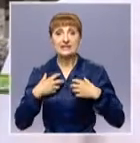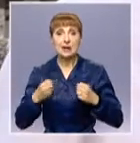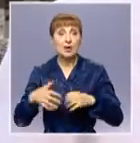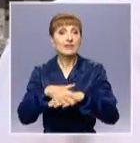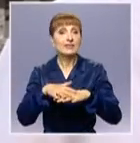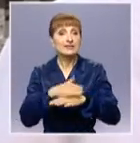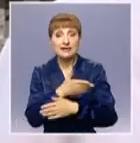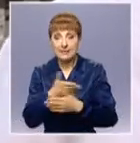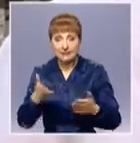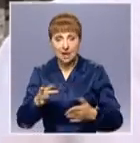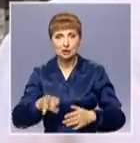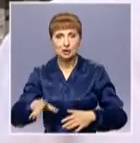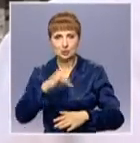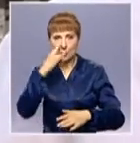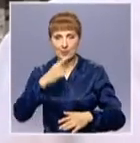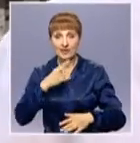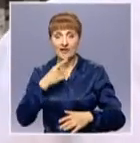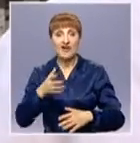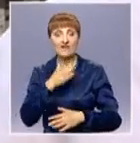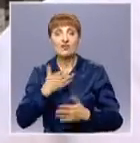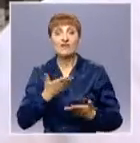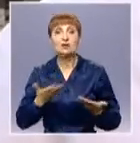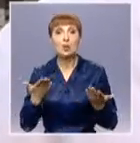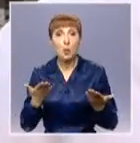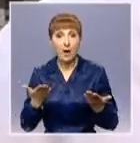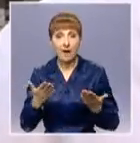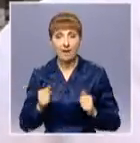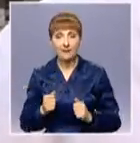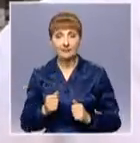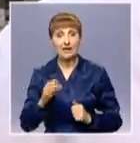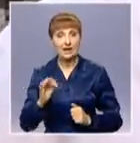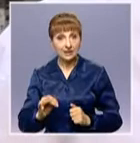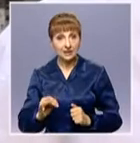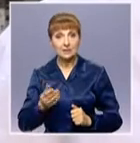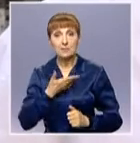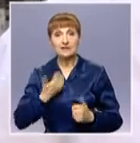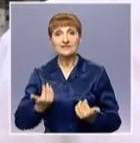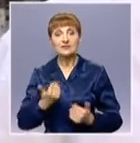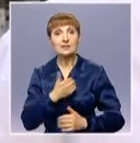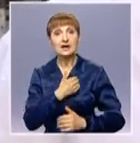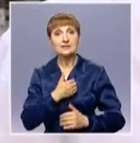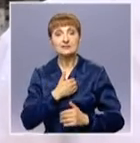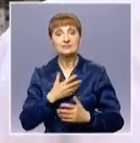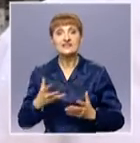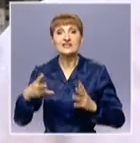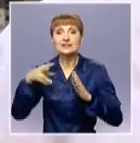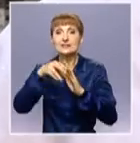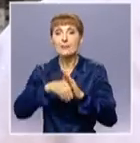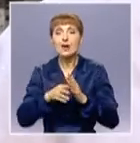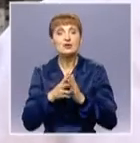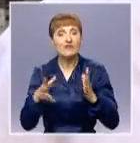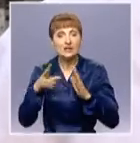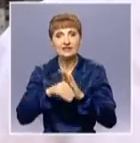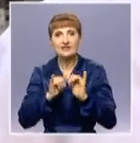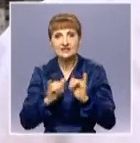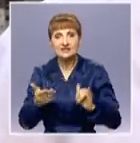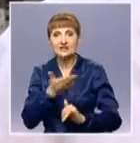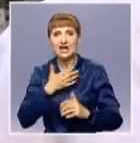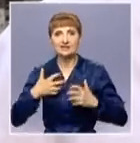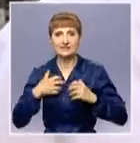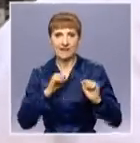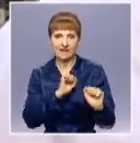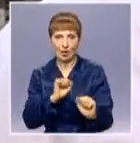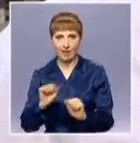населения нашей республики. То есть это все в наших руках. Мы все хотим внести большой вклад в развитие нашего